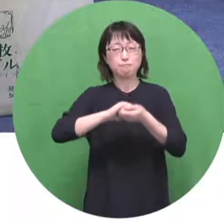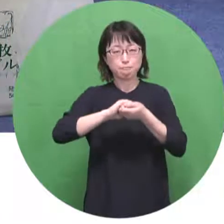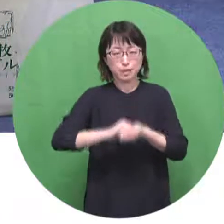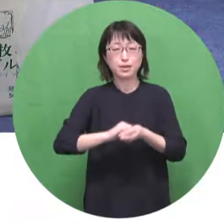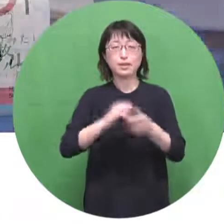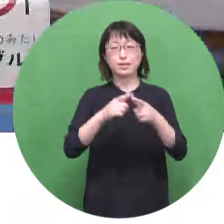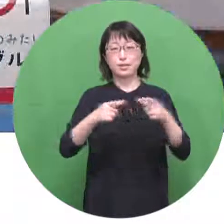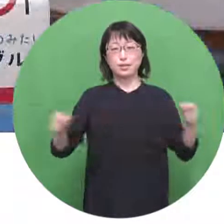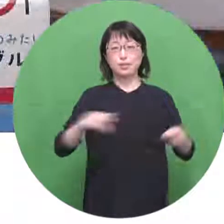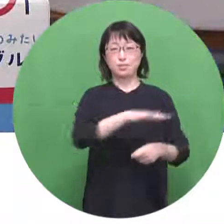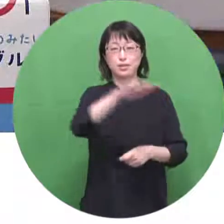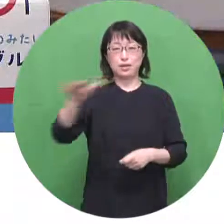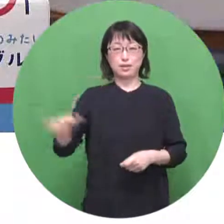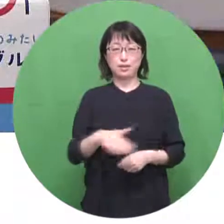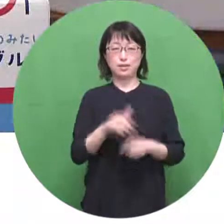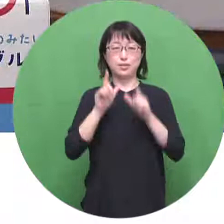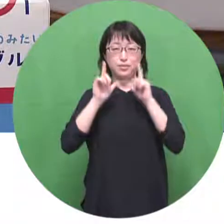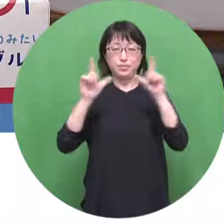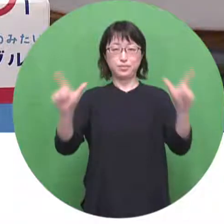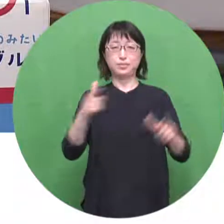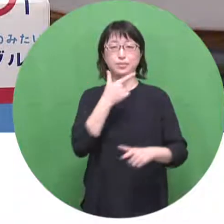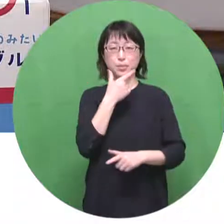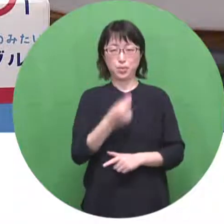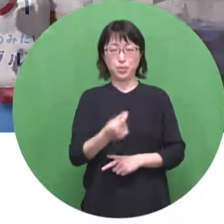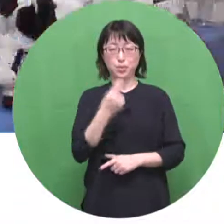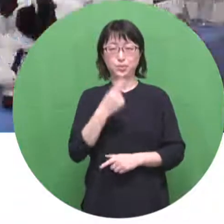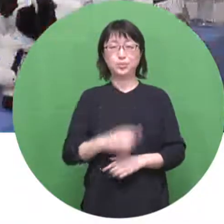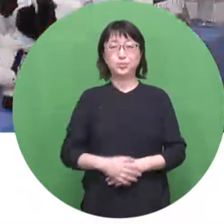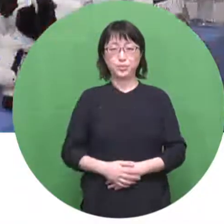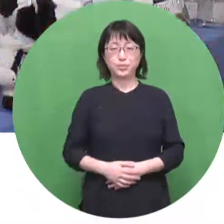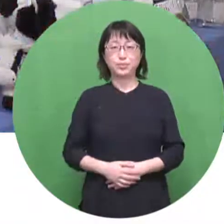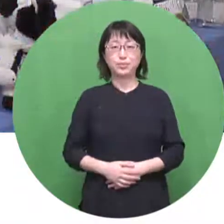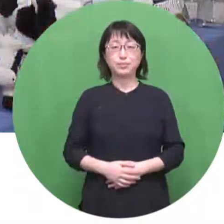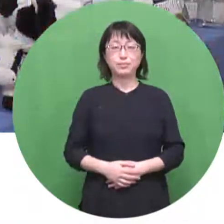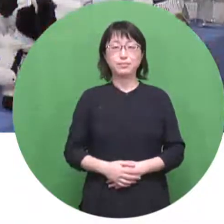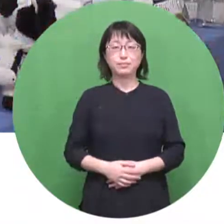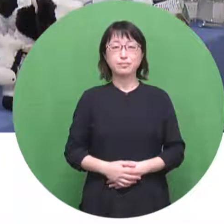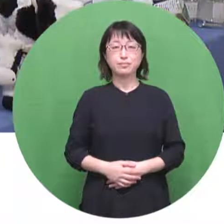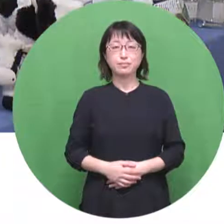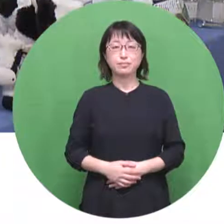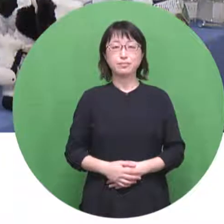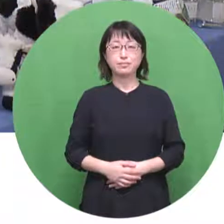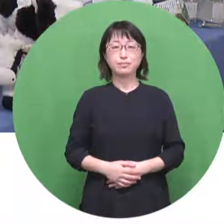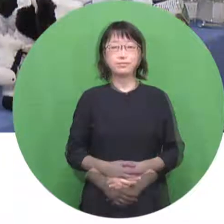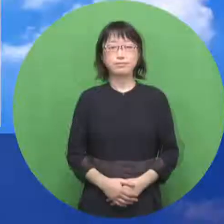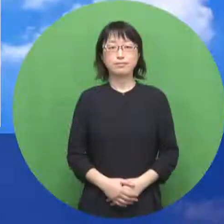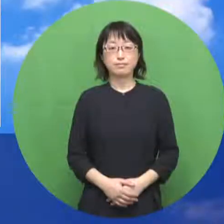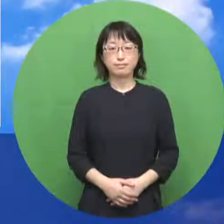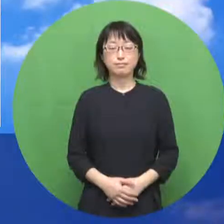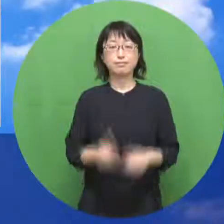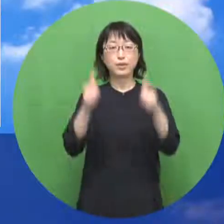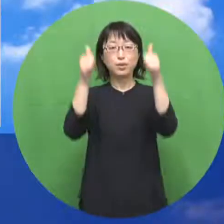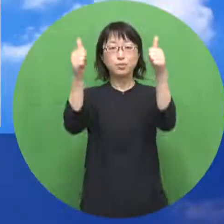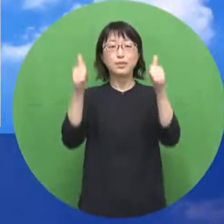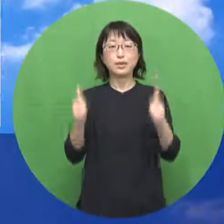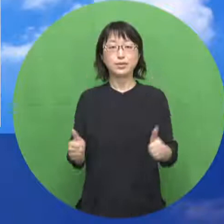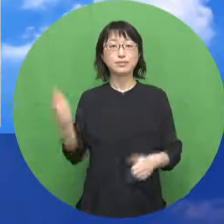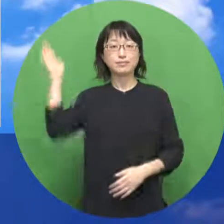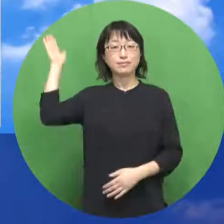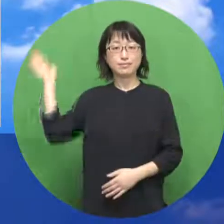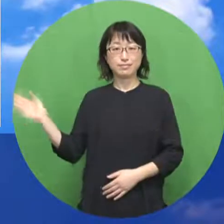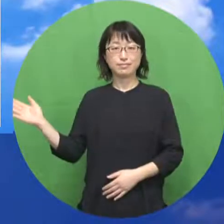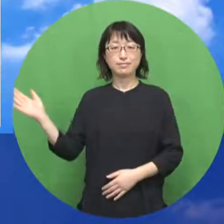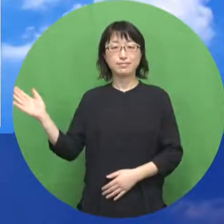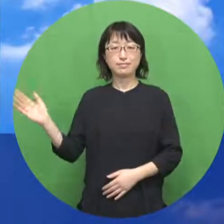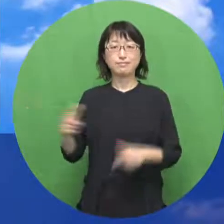ぜひ消費者の皆様にも全国的に PR できる場になればと考えております。 岩手牛のホーム